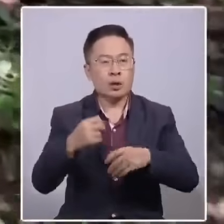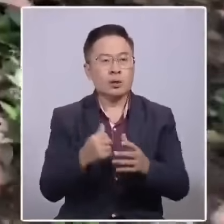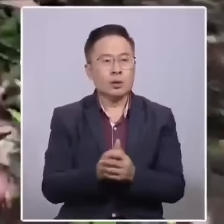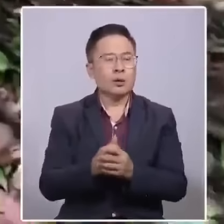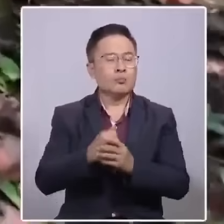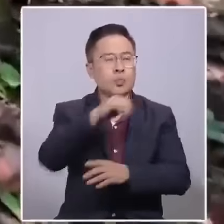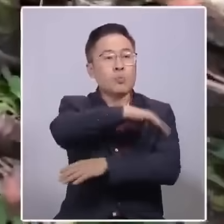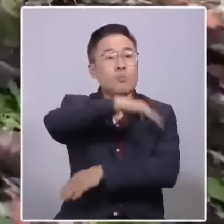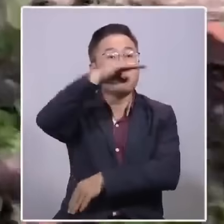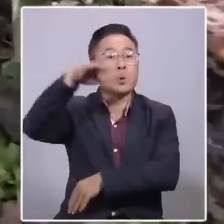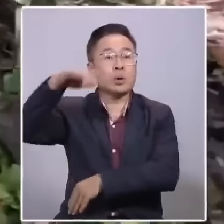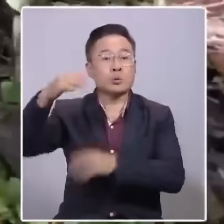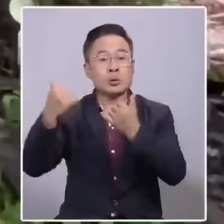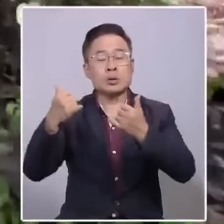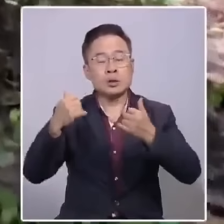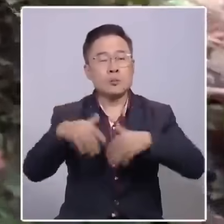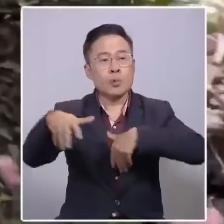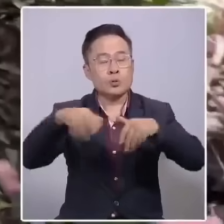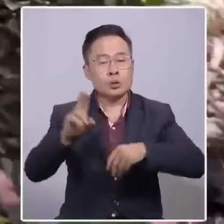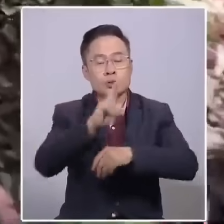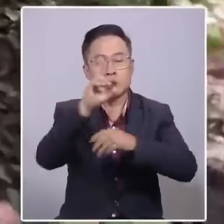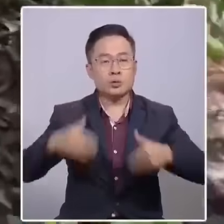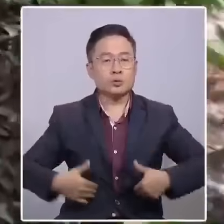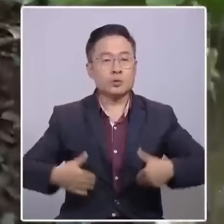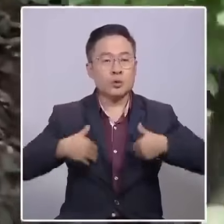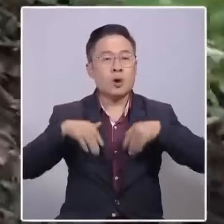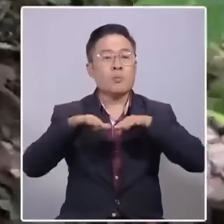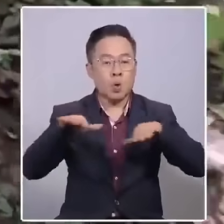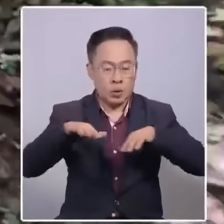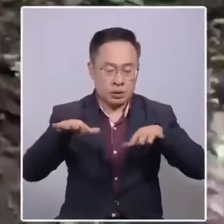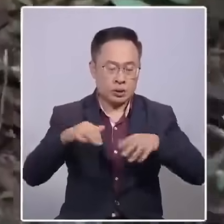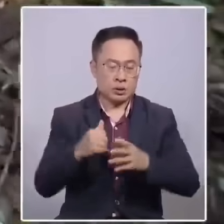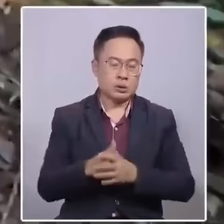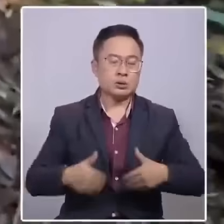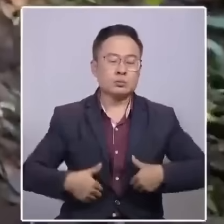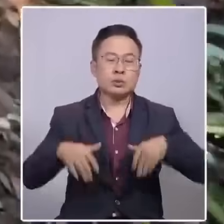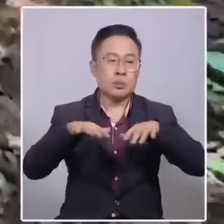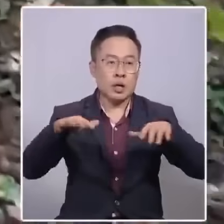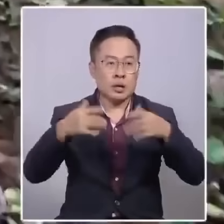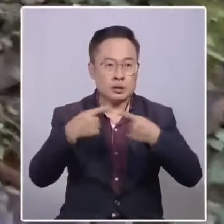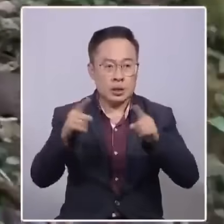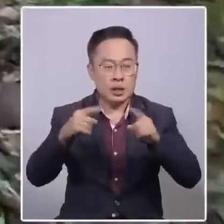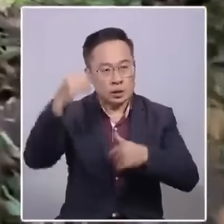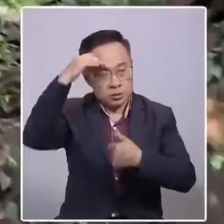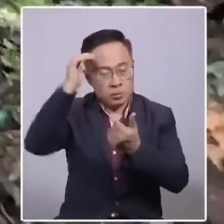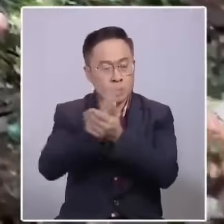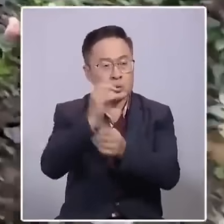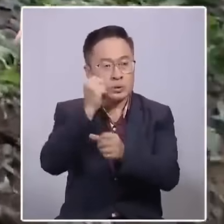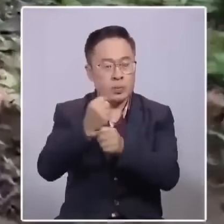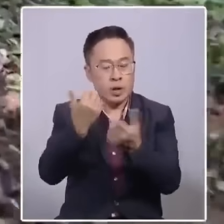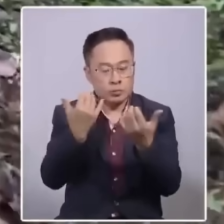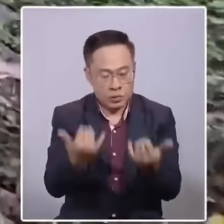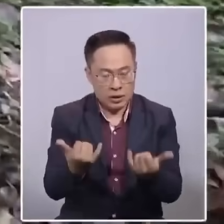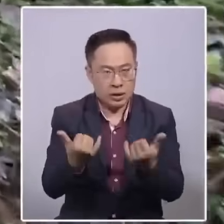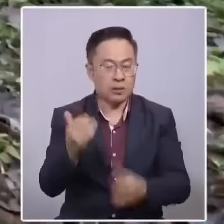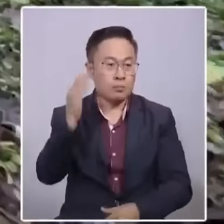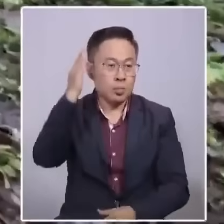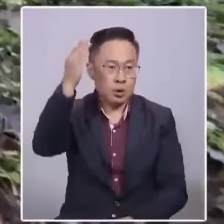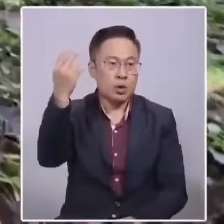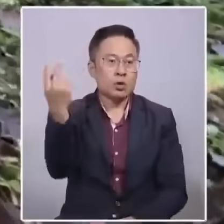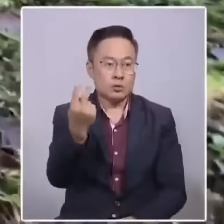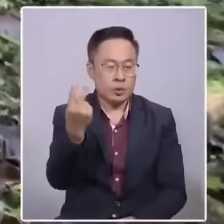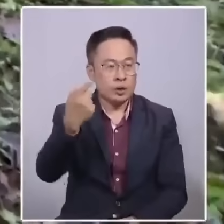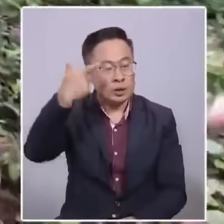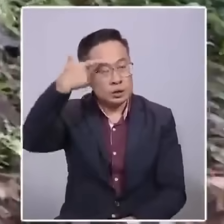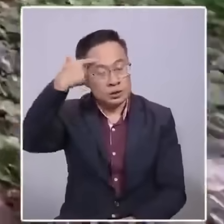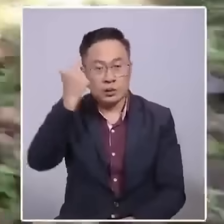ด้านบนตอนนี้ยังปกติดีอยู่นะแต่ว่าเจ้าหน้าที่บอกว่าขอเวลา 2วันก็คือวันนี้และวันพรุ่งนี้ซึ่งก็จะให้ความร่วมมือ